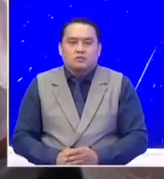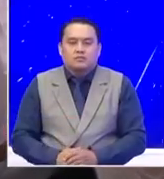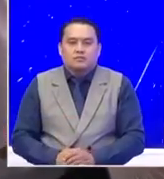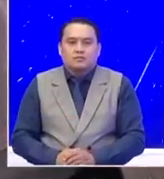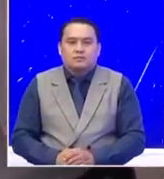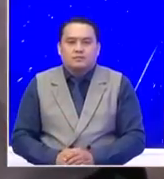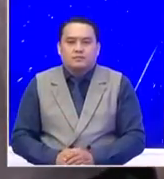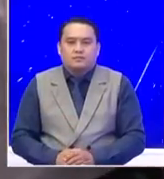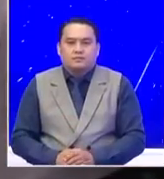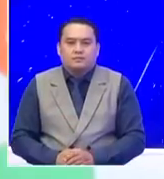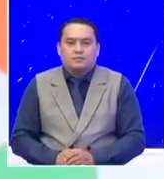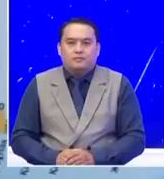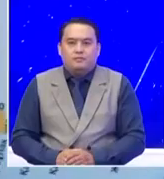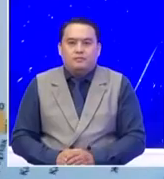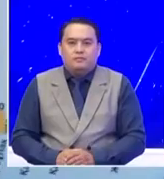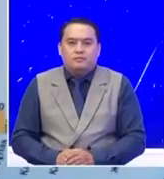Северо-Казахстанской области.